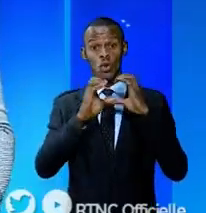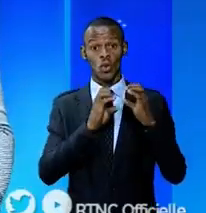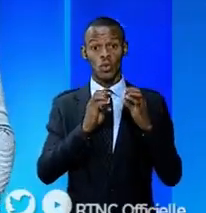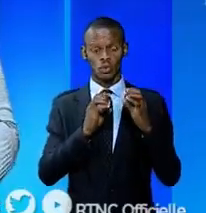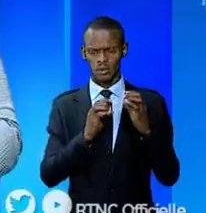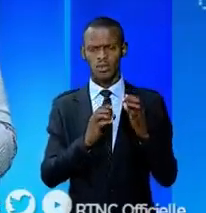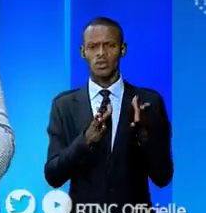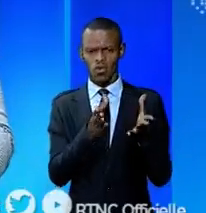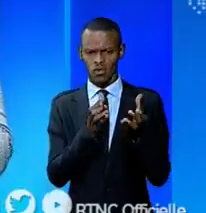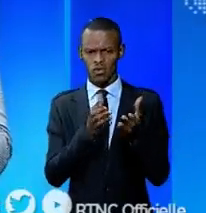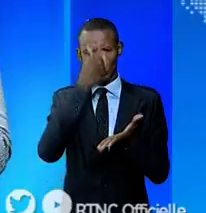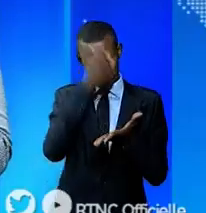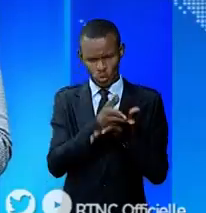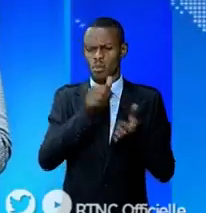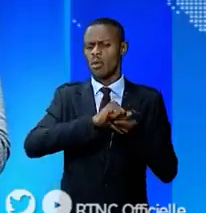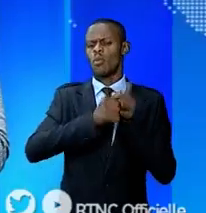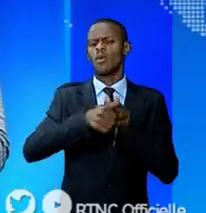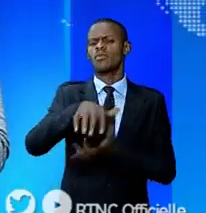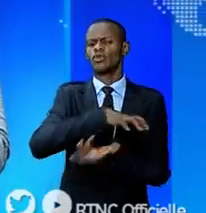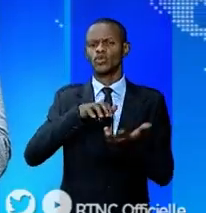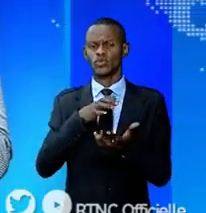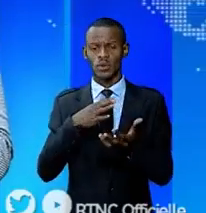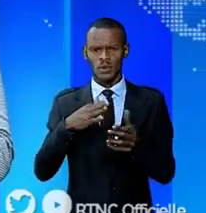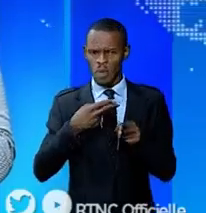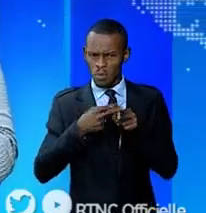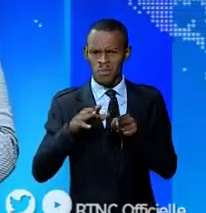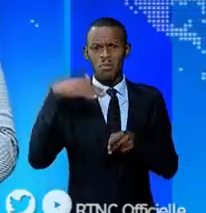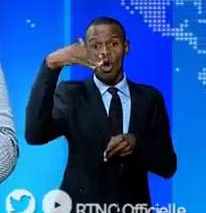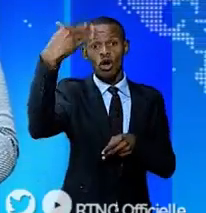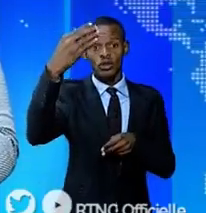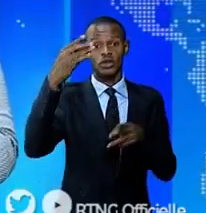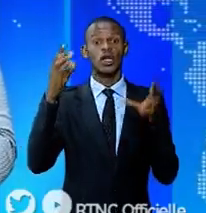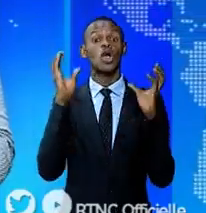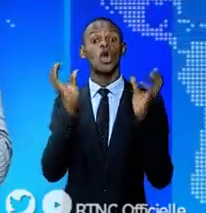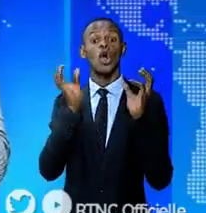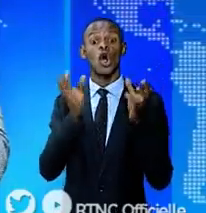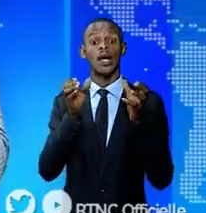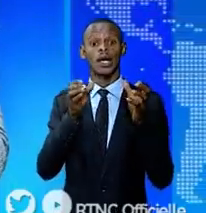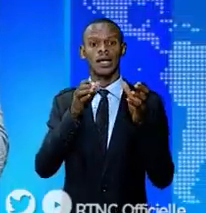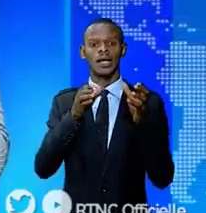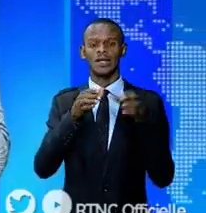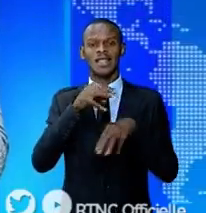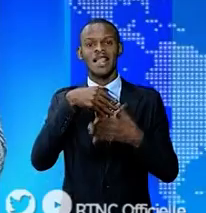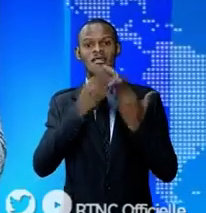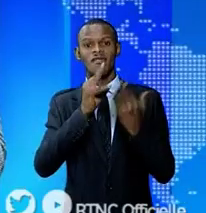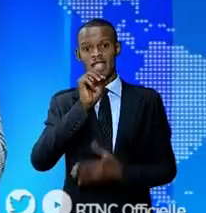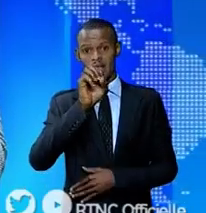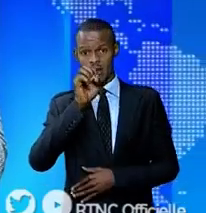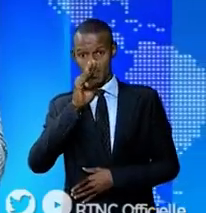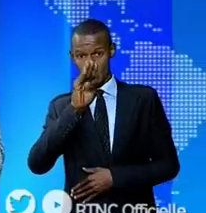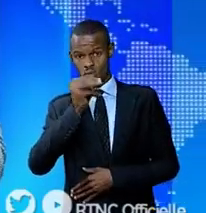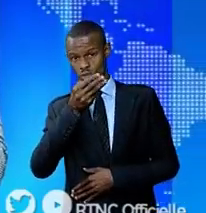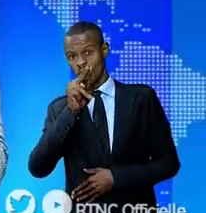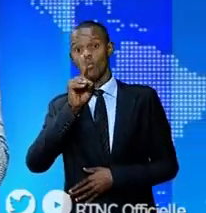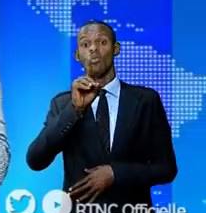les divergences avant la tenue de ces assises et que le congrès prévu à Moanda devrait se tenir à Kinshasa sous un